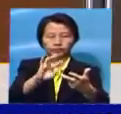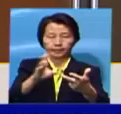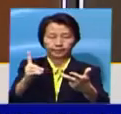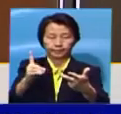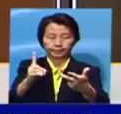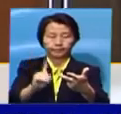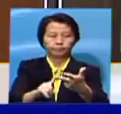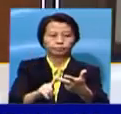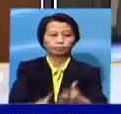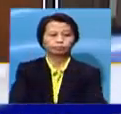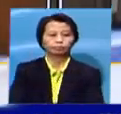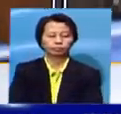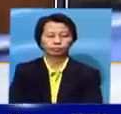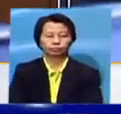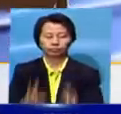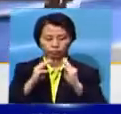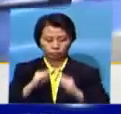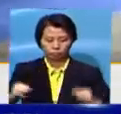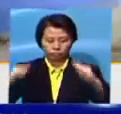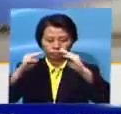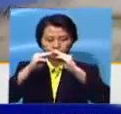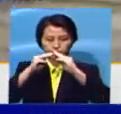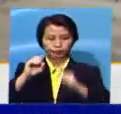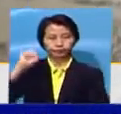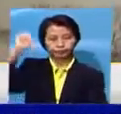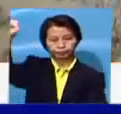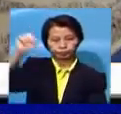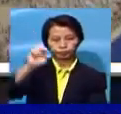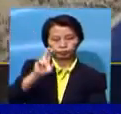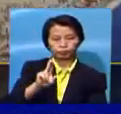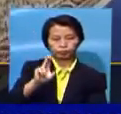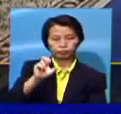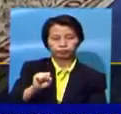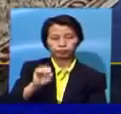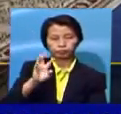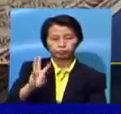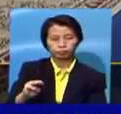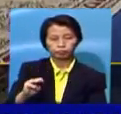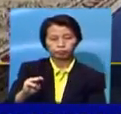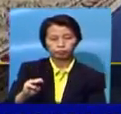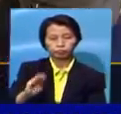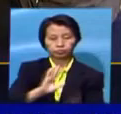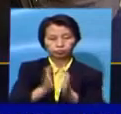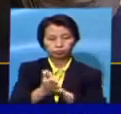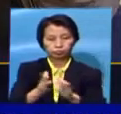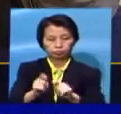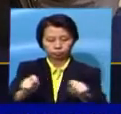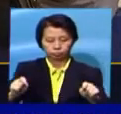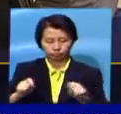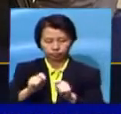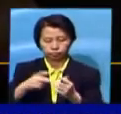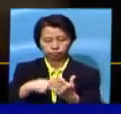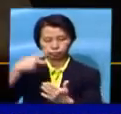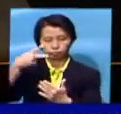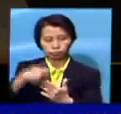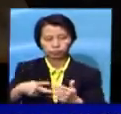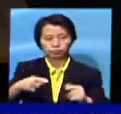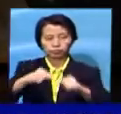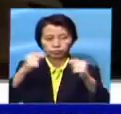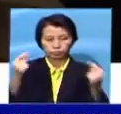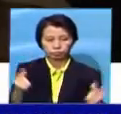abjoh masjid Universiti Malaysia Sabah UMS Kota Kinabalu pula menjadi lokasi program Quran a